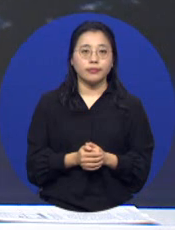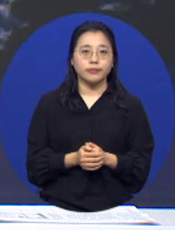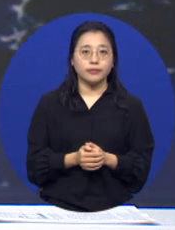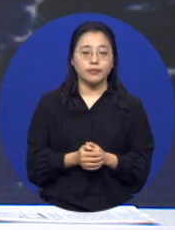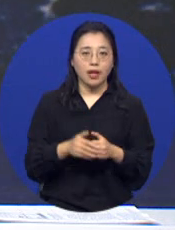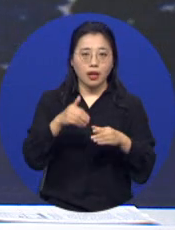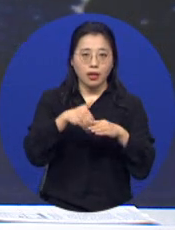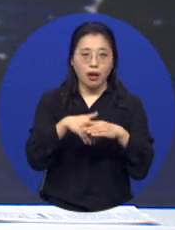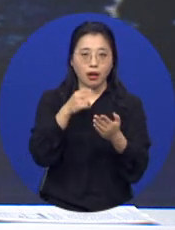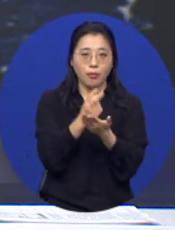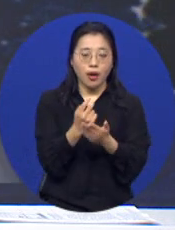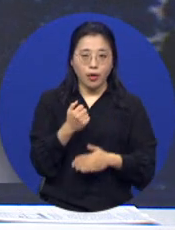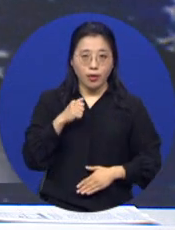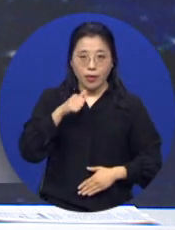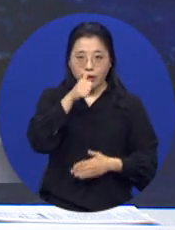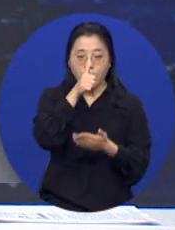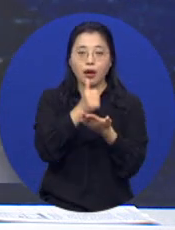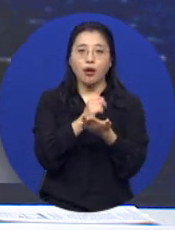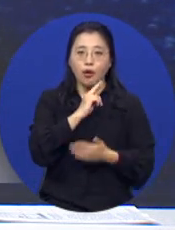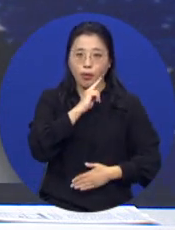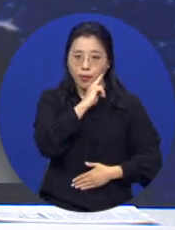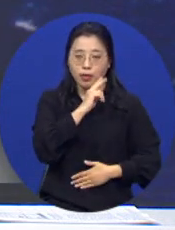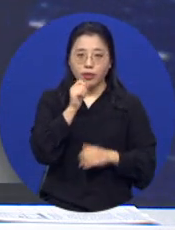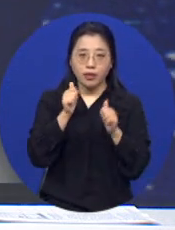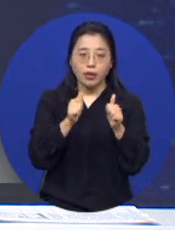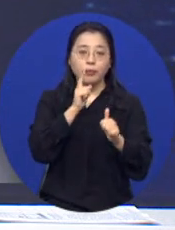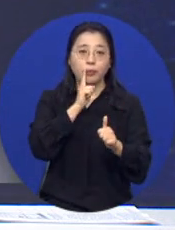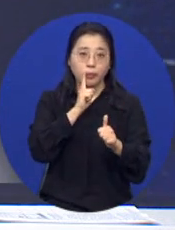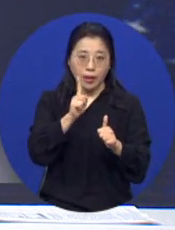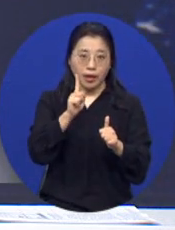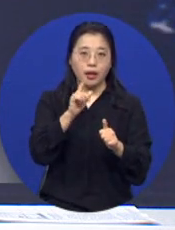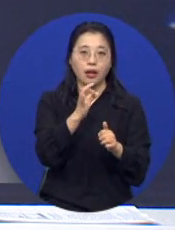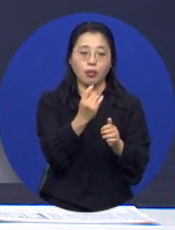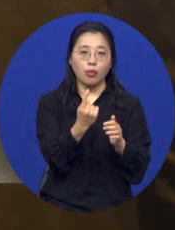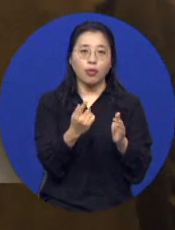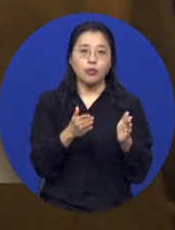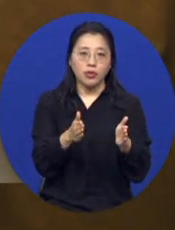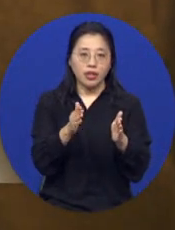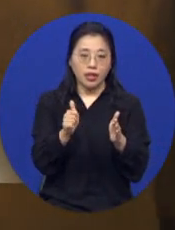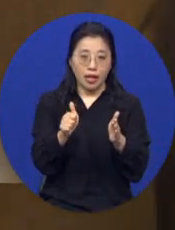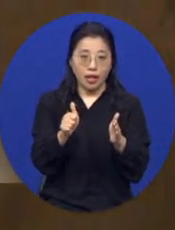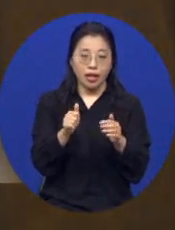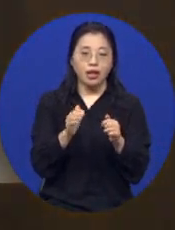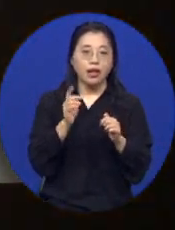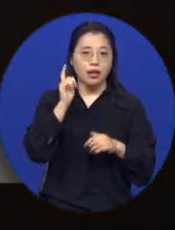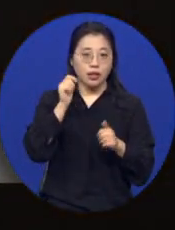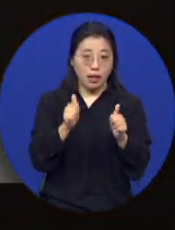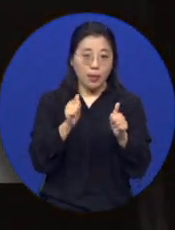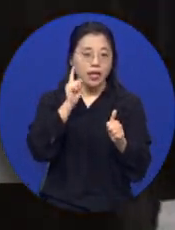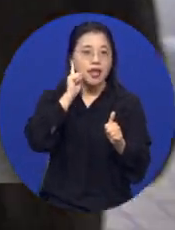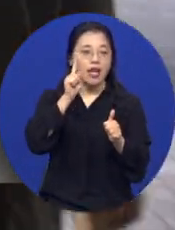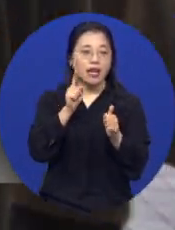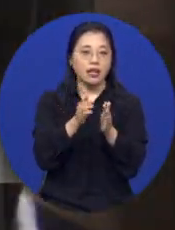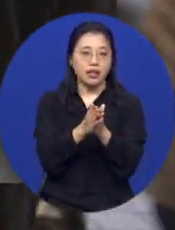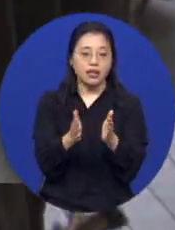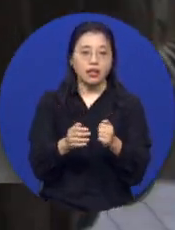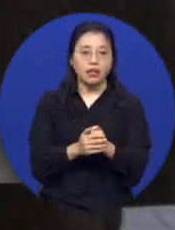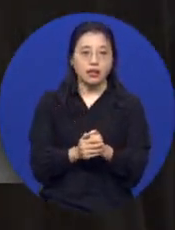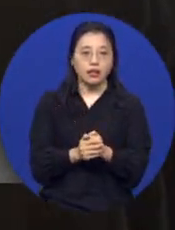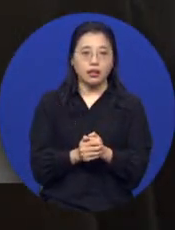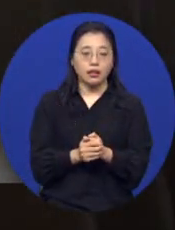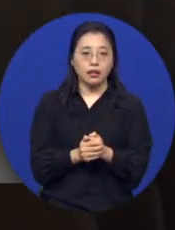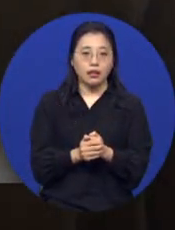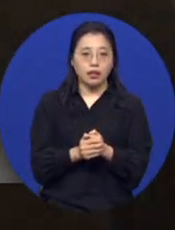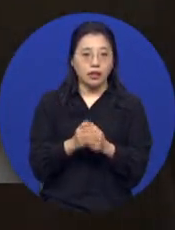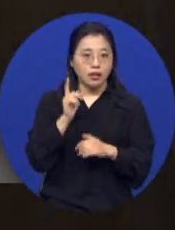선거법 위반 혐의로 기소된 오영훈 제주도지사이에 첫 재판이 내일 열립니다 제주지방법원 제2형사부는